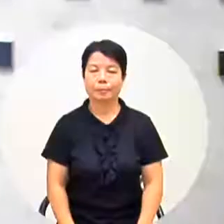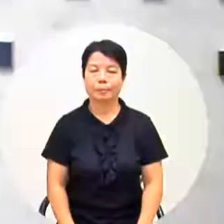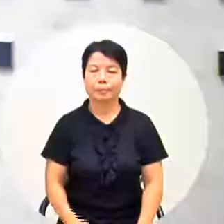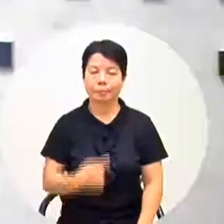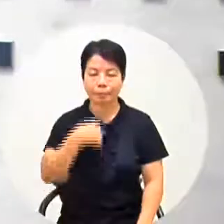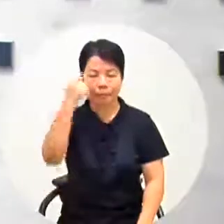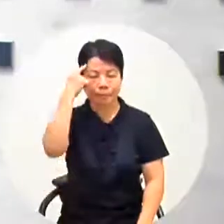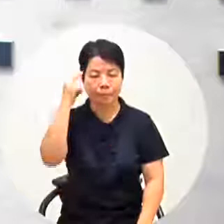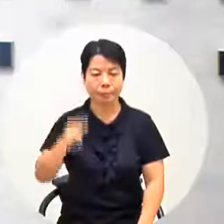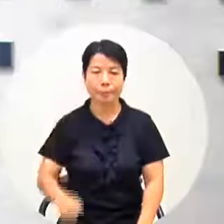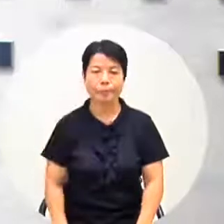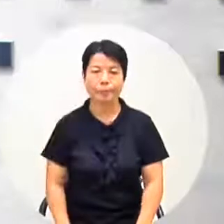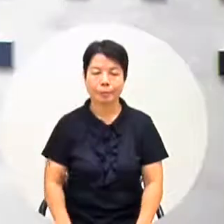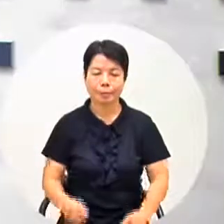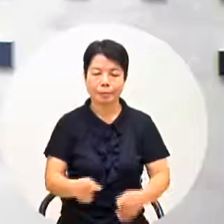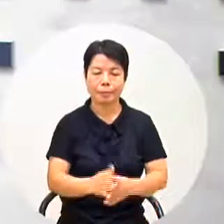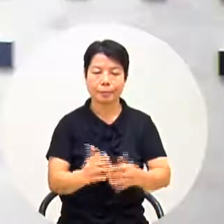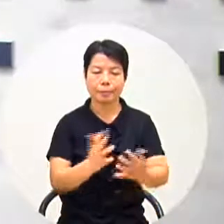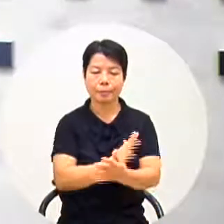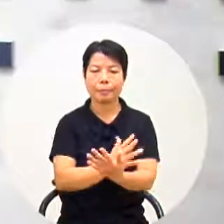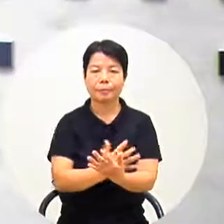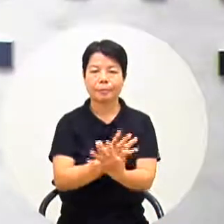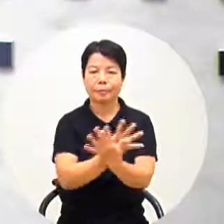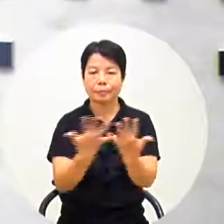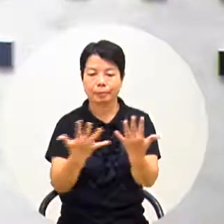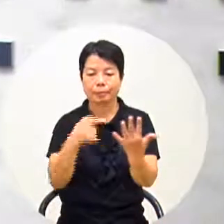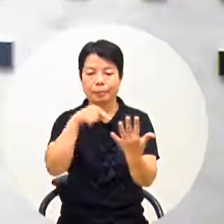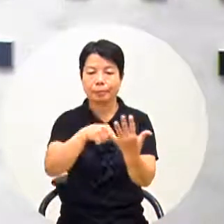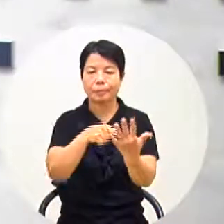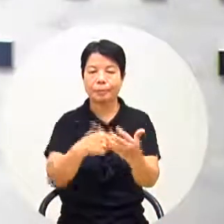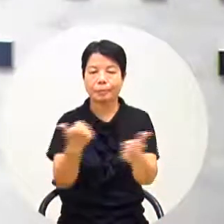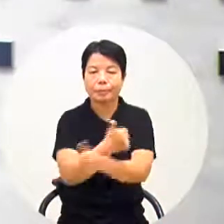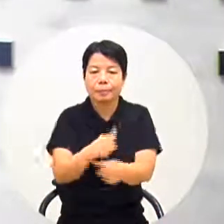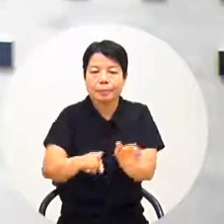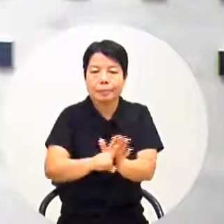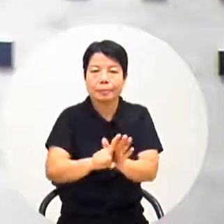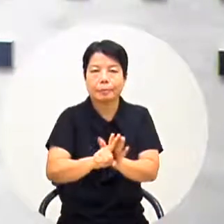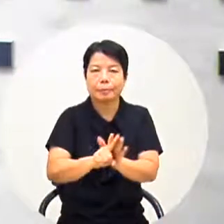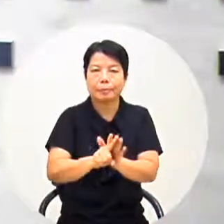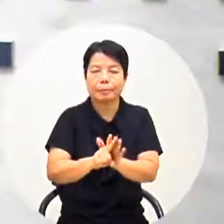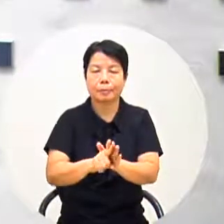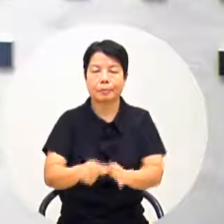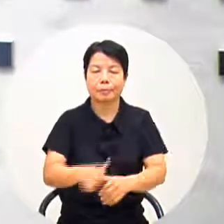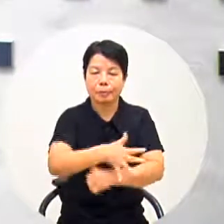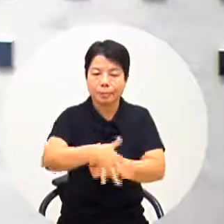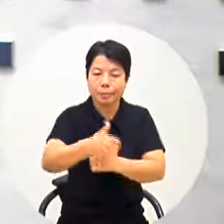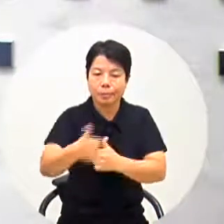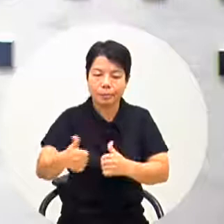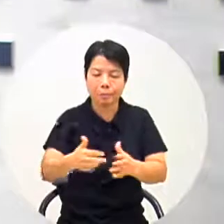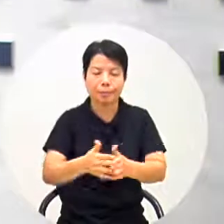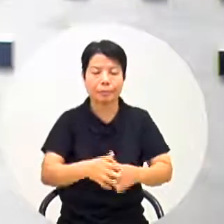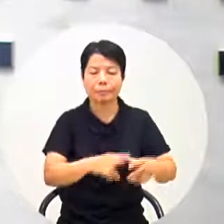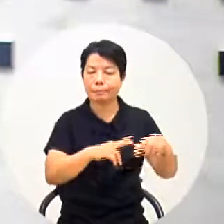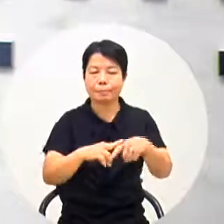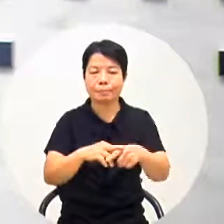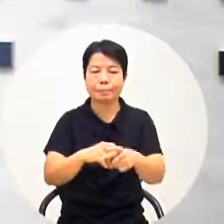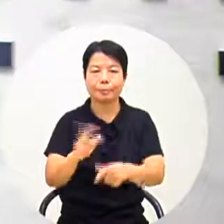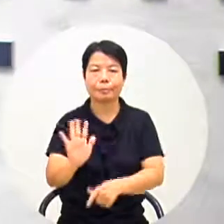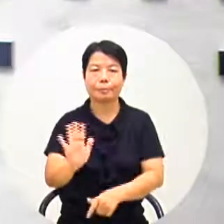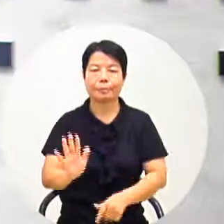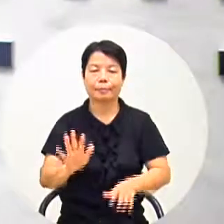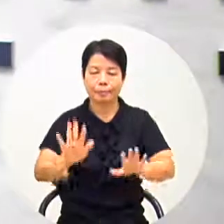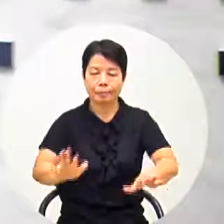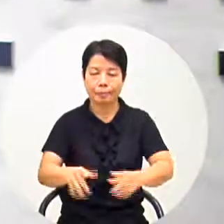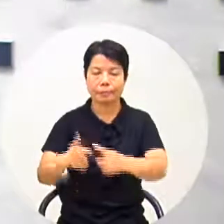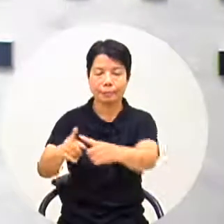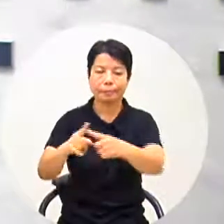到第二排开始就是我们相关机关的代表的委员，我就不一一介绍了啊。那今天出席的我